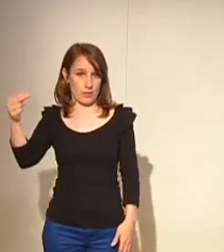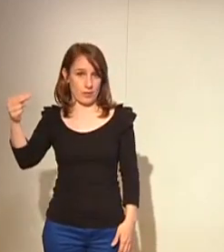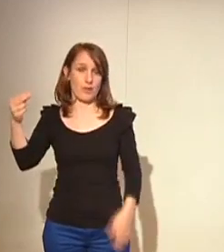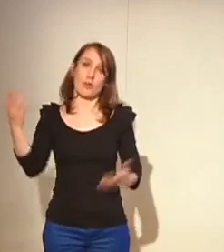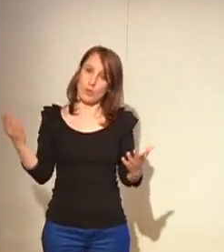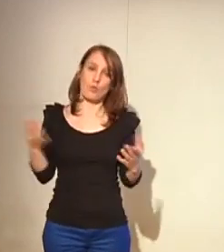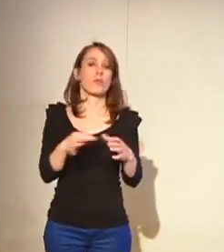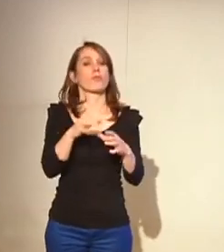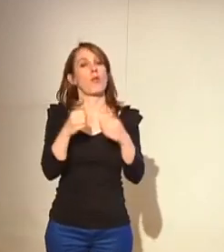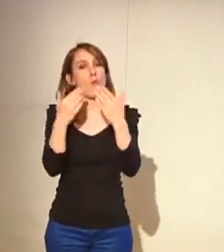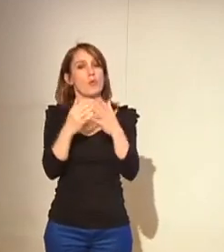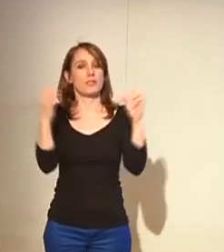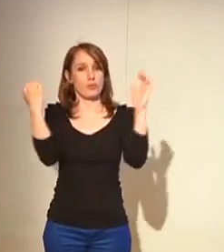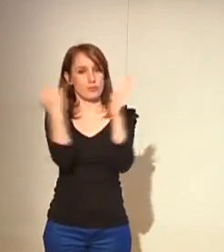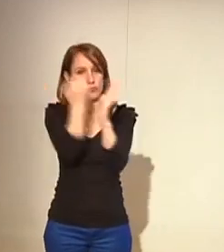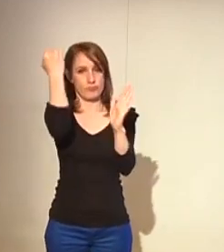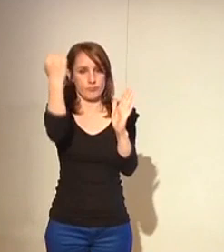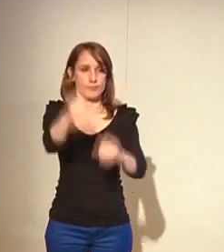est donc adoptée